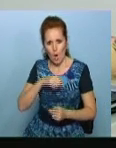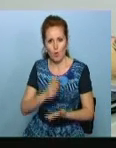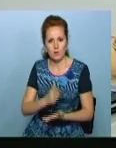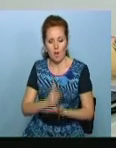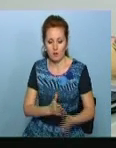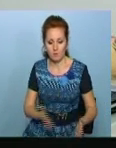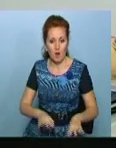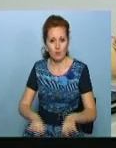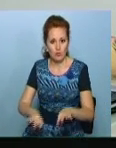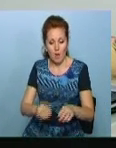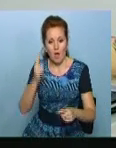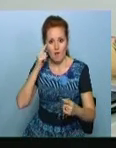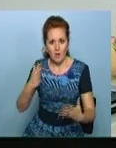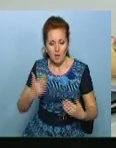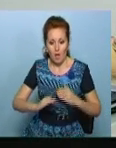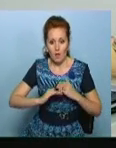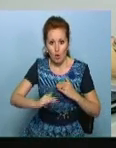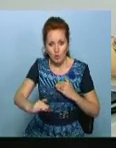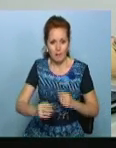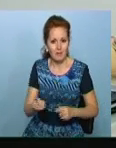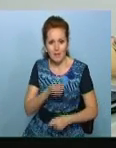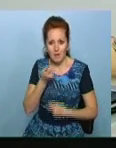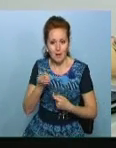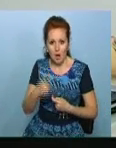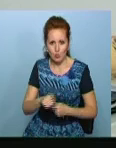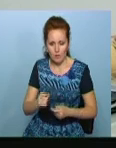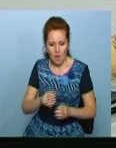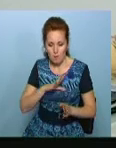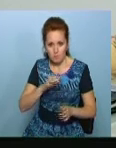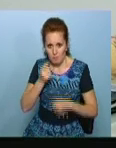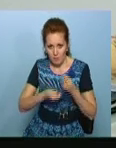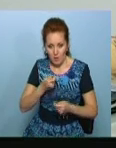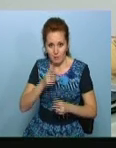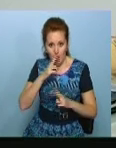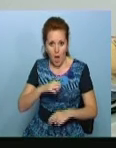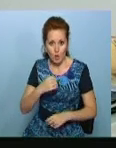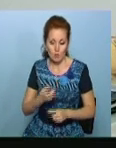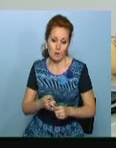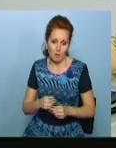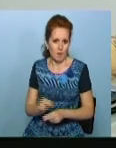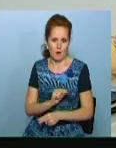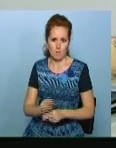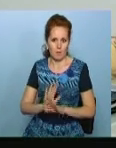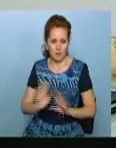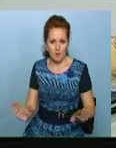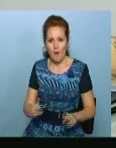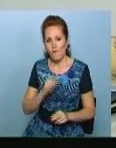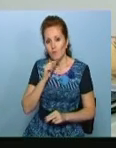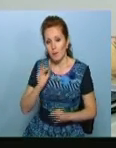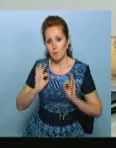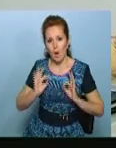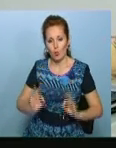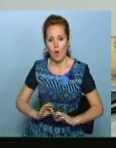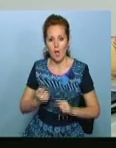выяснилось, дорожное полотно ни разу не подвергалось диагностике, как этого требует закон. И, соответственно, не ремонтировалось. Внимание прокуратуры эта